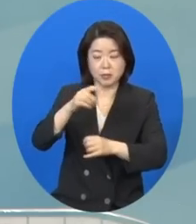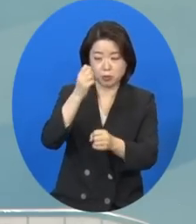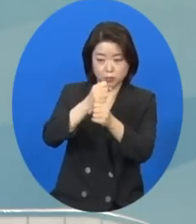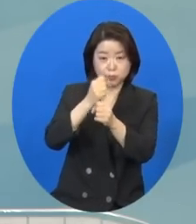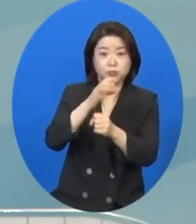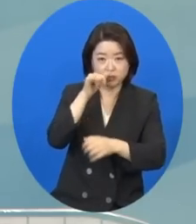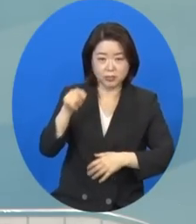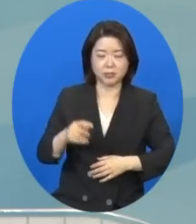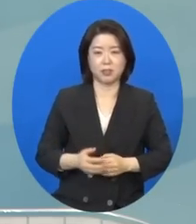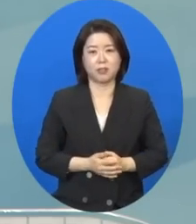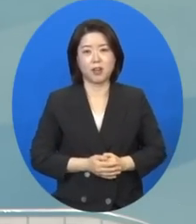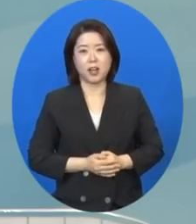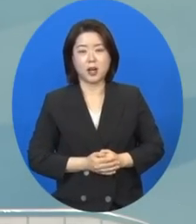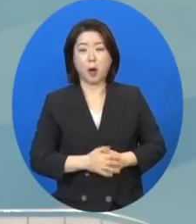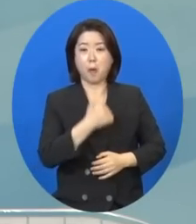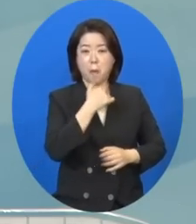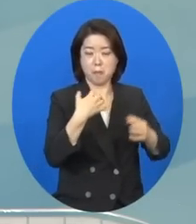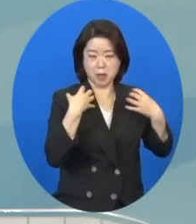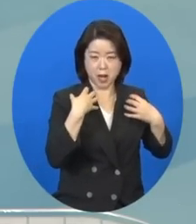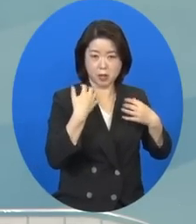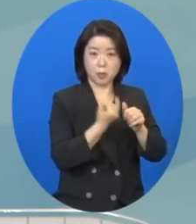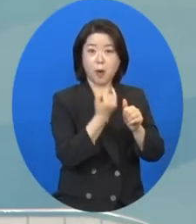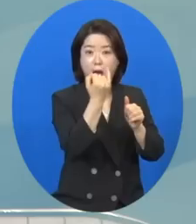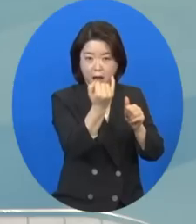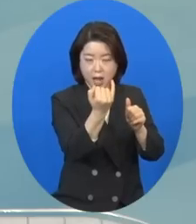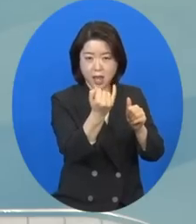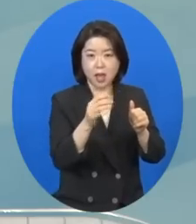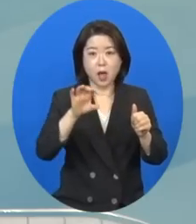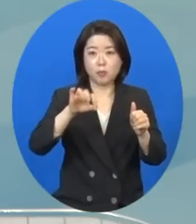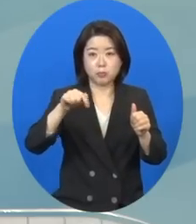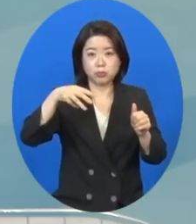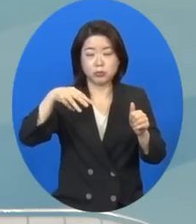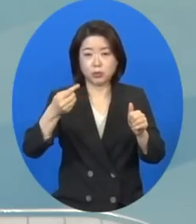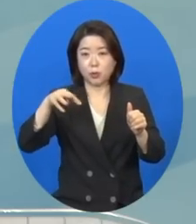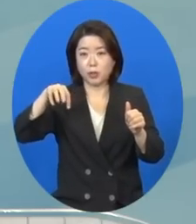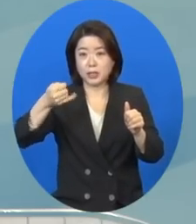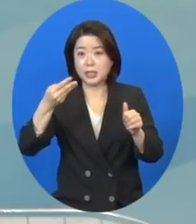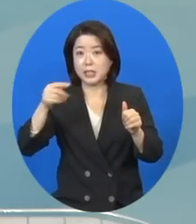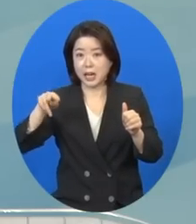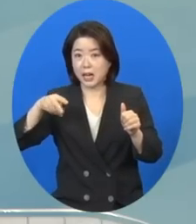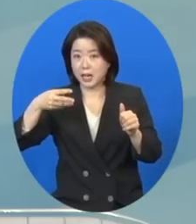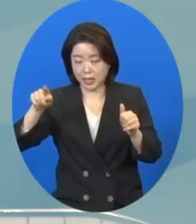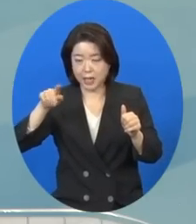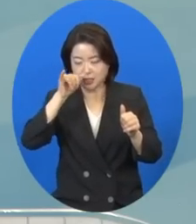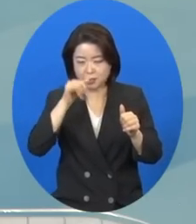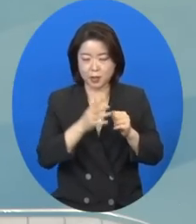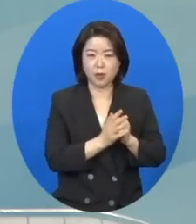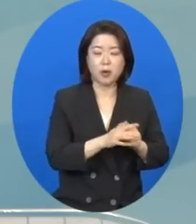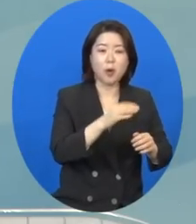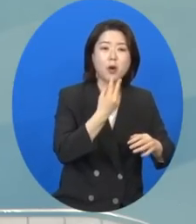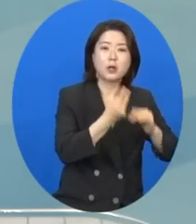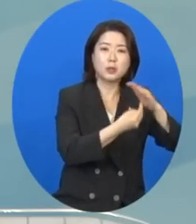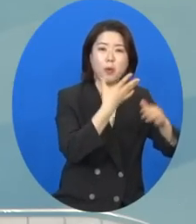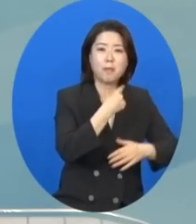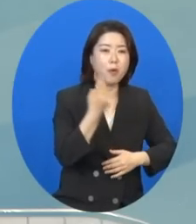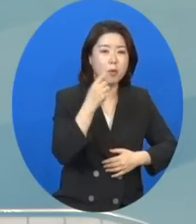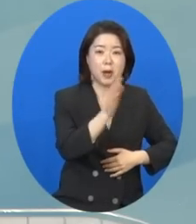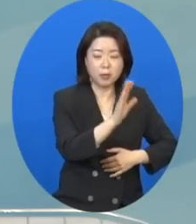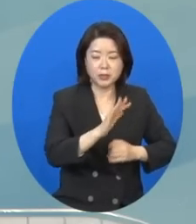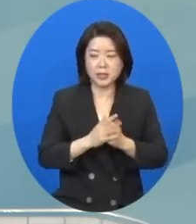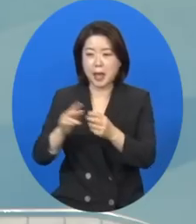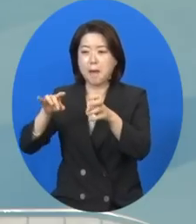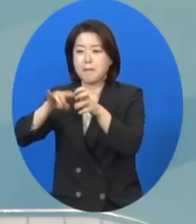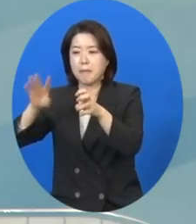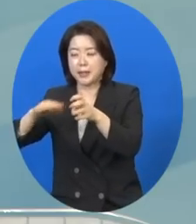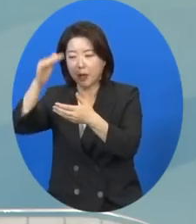아내 프로클라의 꿈 이야기가 나옵니다 오늘 요한복음이 나오진 않지만 마태복음에 보면 빌라도의 아내가 꿈을